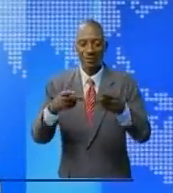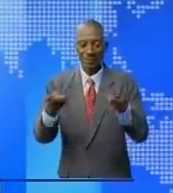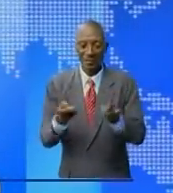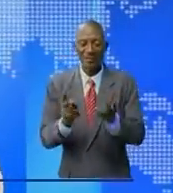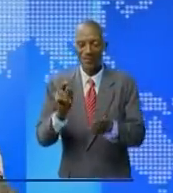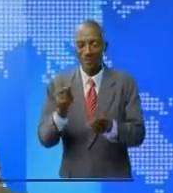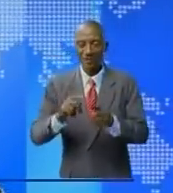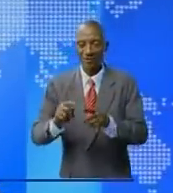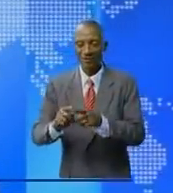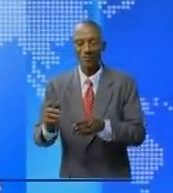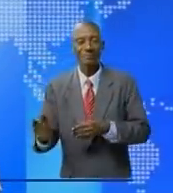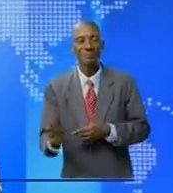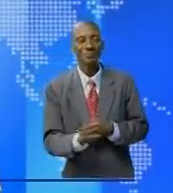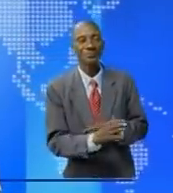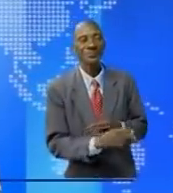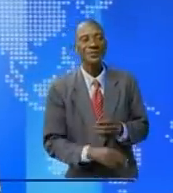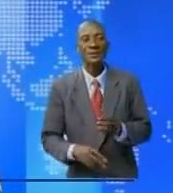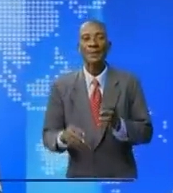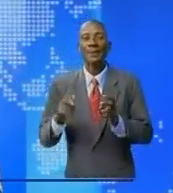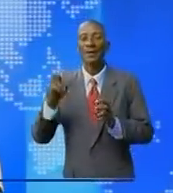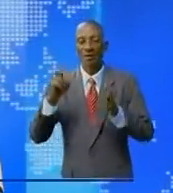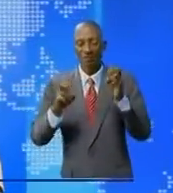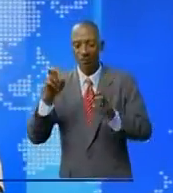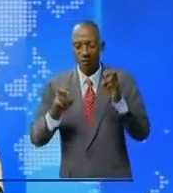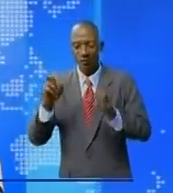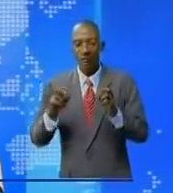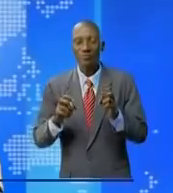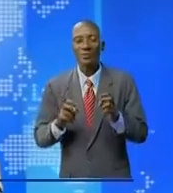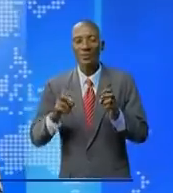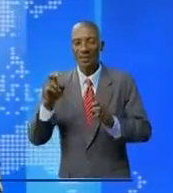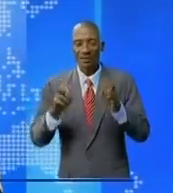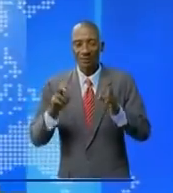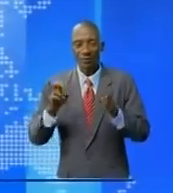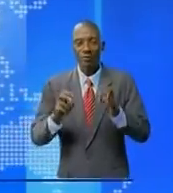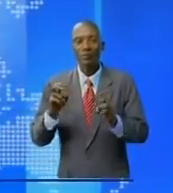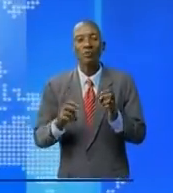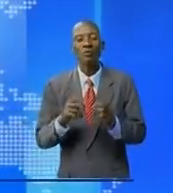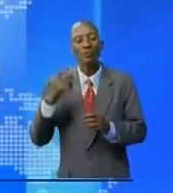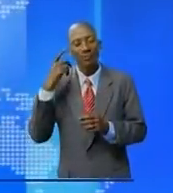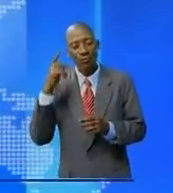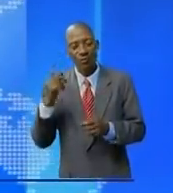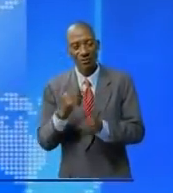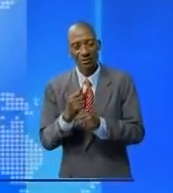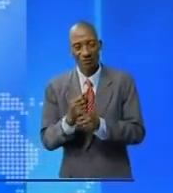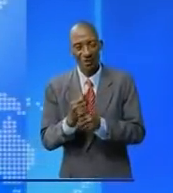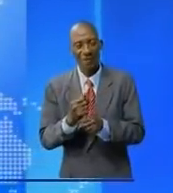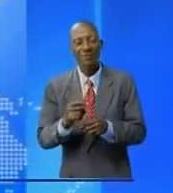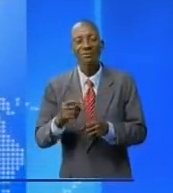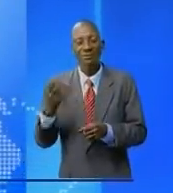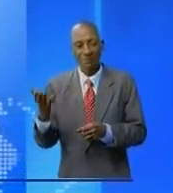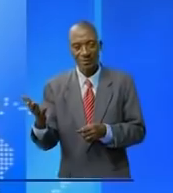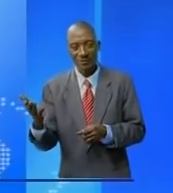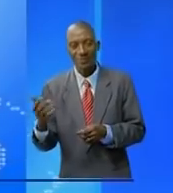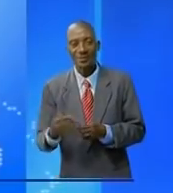Évaluation des activités du projet Avadar financé par l'OMS pour prendre en charge et soutenir les zones de santé de